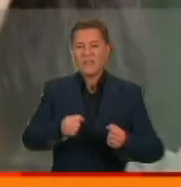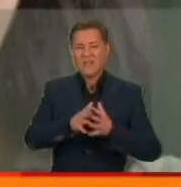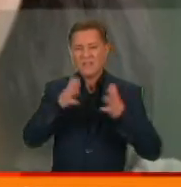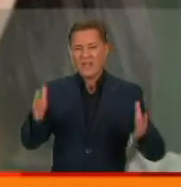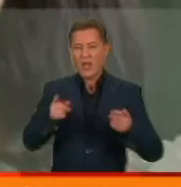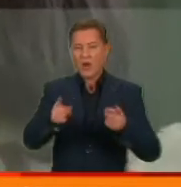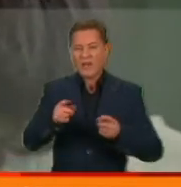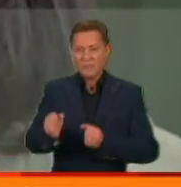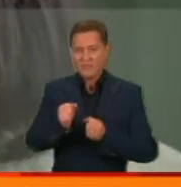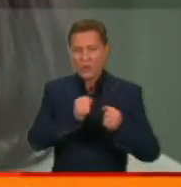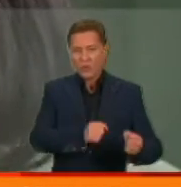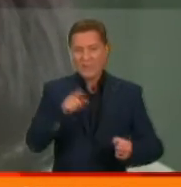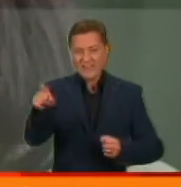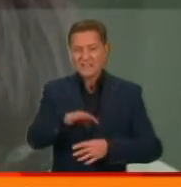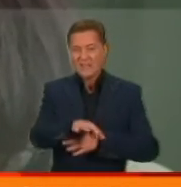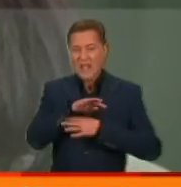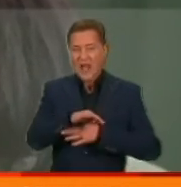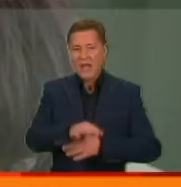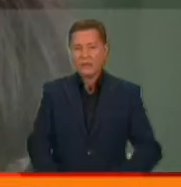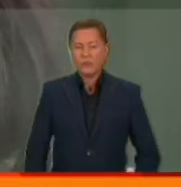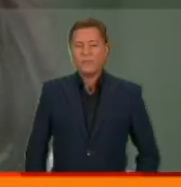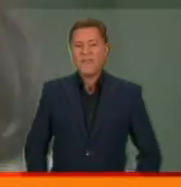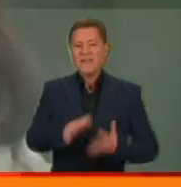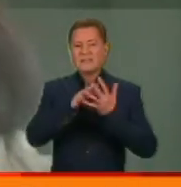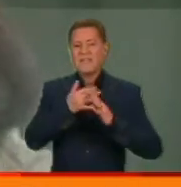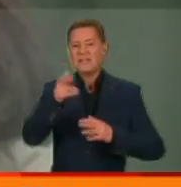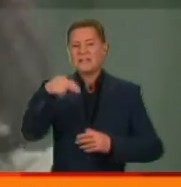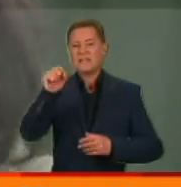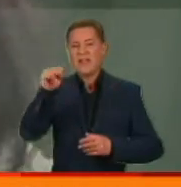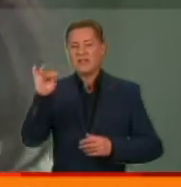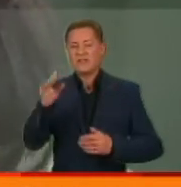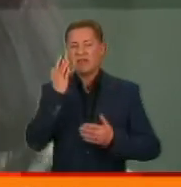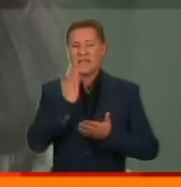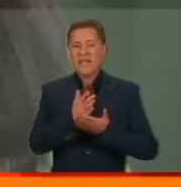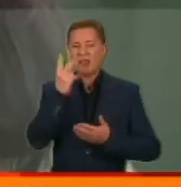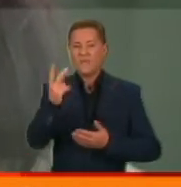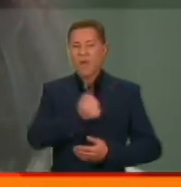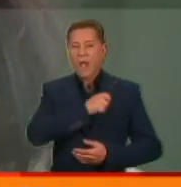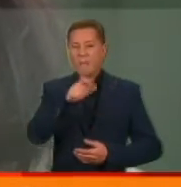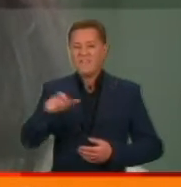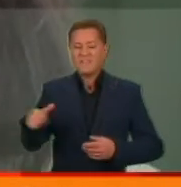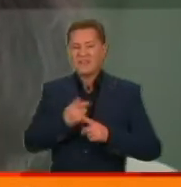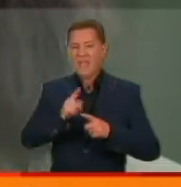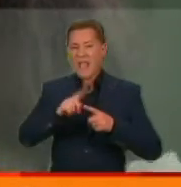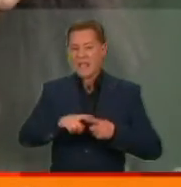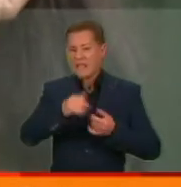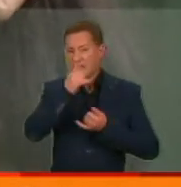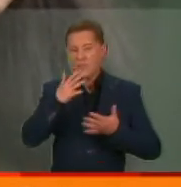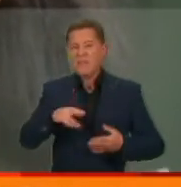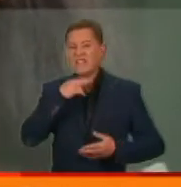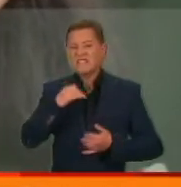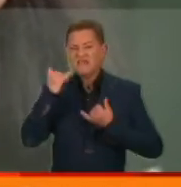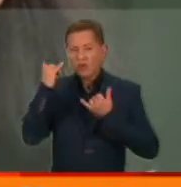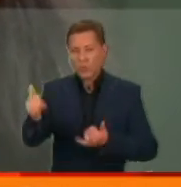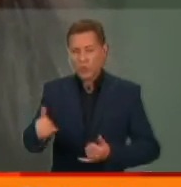Ми не можемо стріляти в ту сторону, серед тому що там фронтів селища Дачі є двоє бійців, на яких я не міг ні в чому себе звернути не уваги. Стріляють,